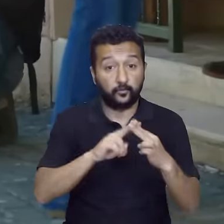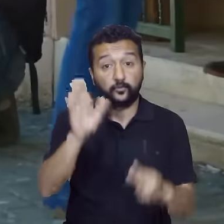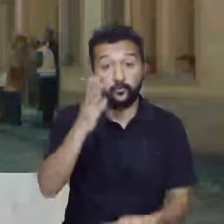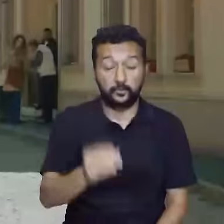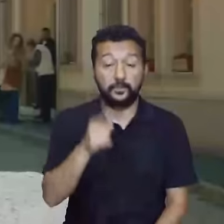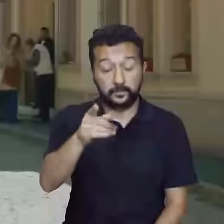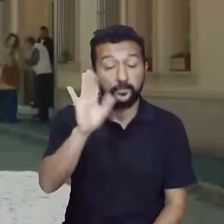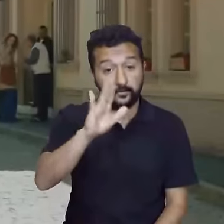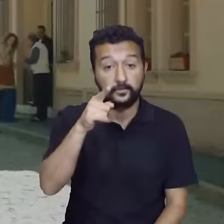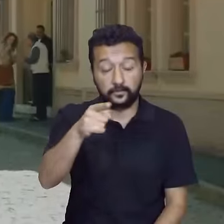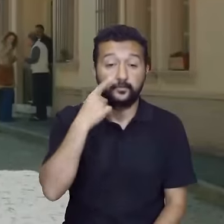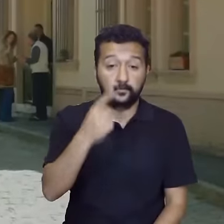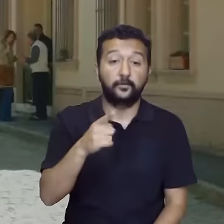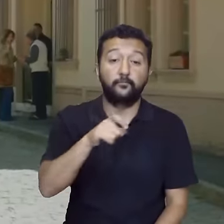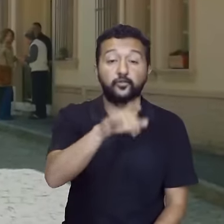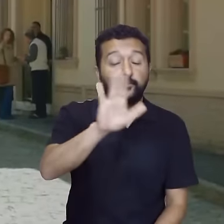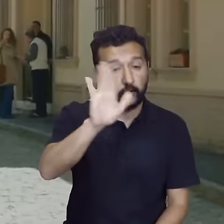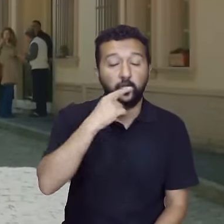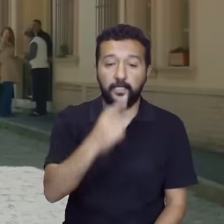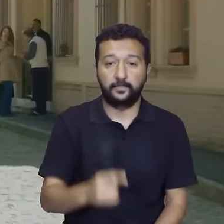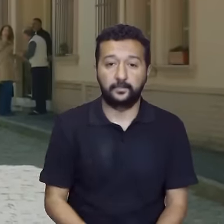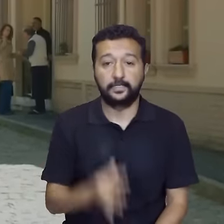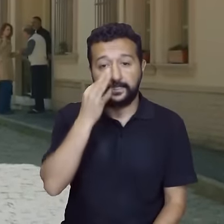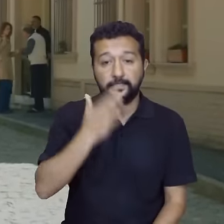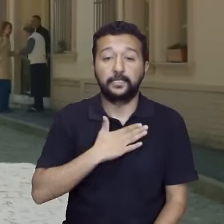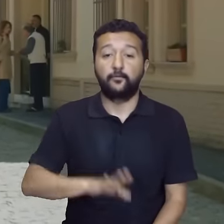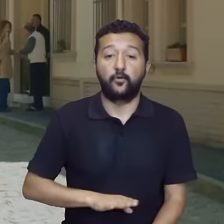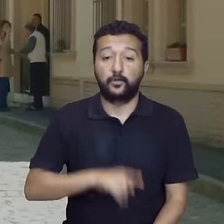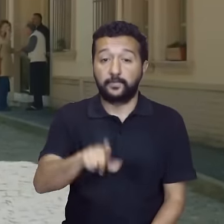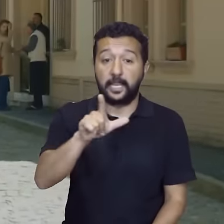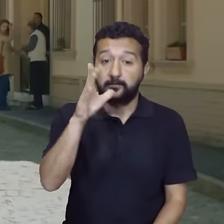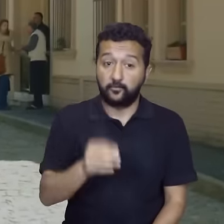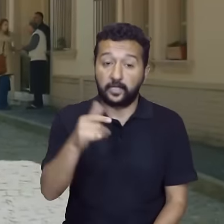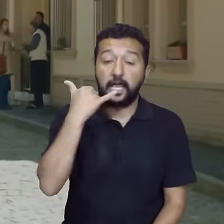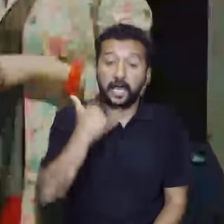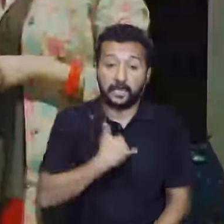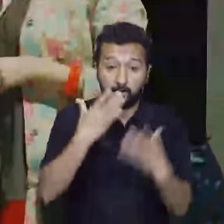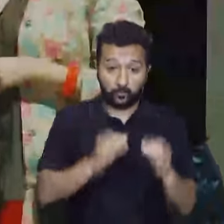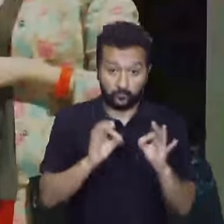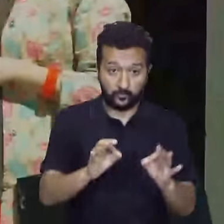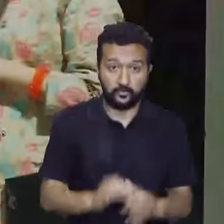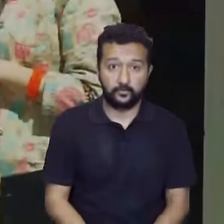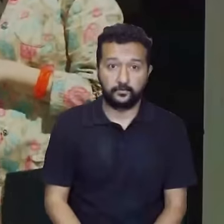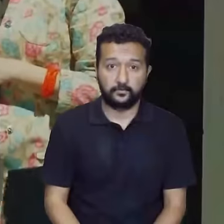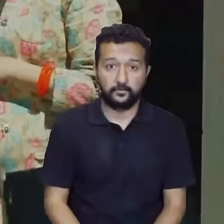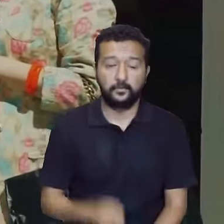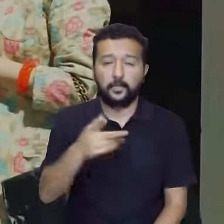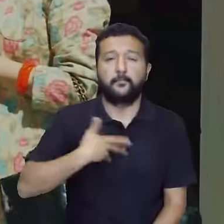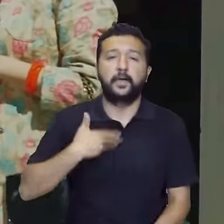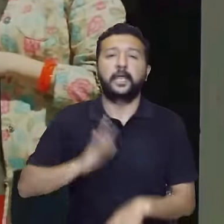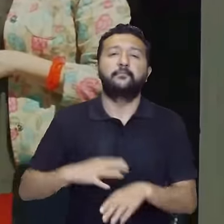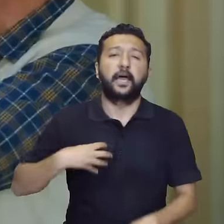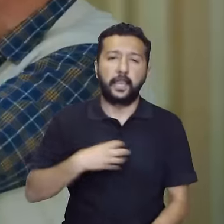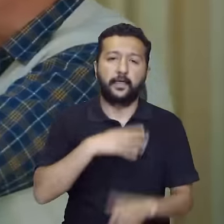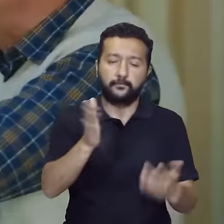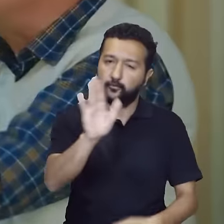görüşürüz. Hadi canım. Böceğim, hadi güle güle. Canım oğluşum, ihtiyacın olursa ara. Merak etme anneciğim,